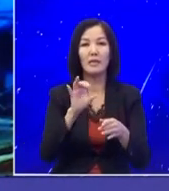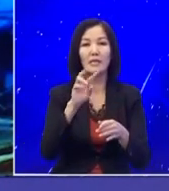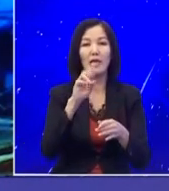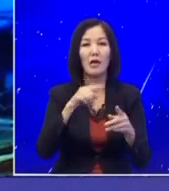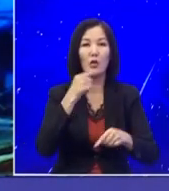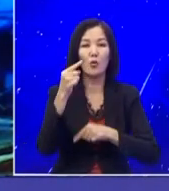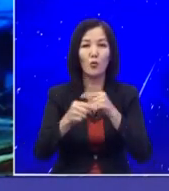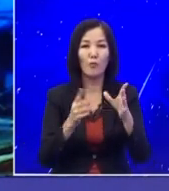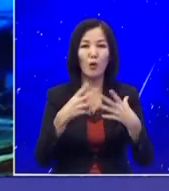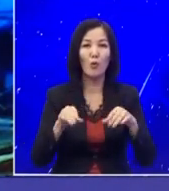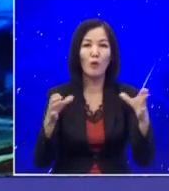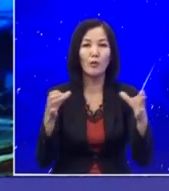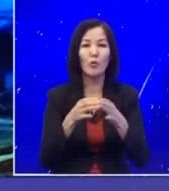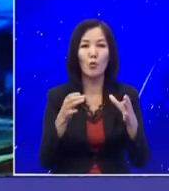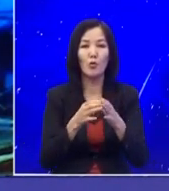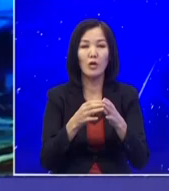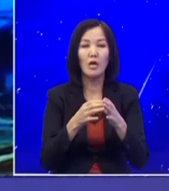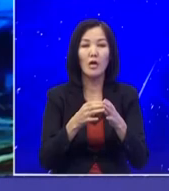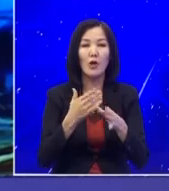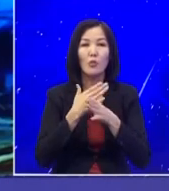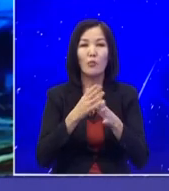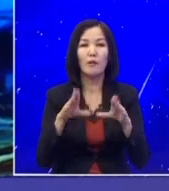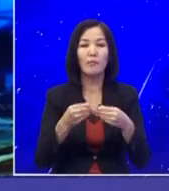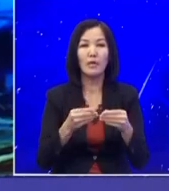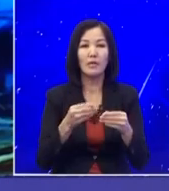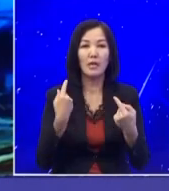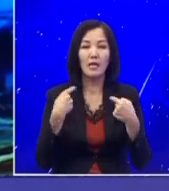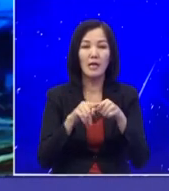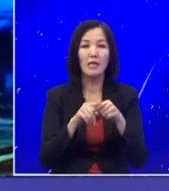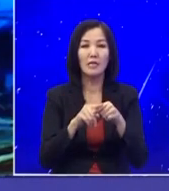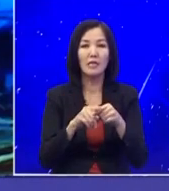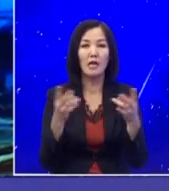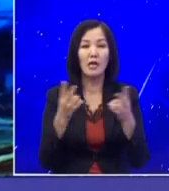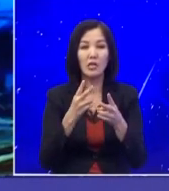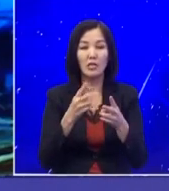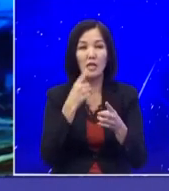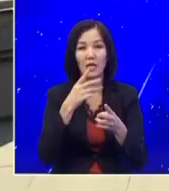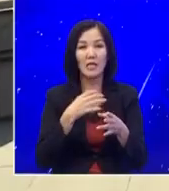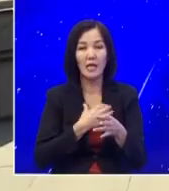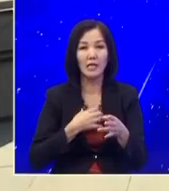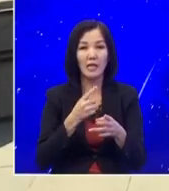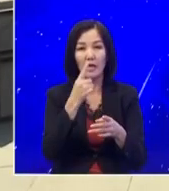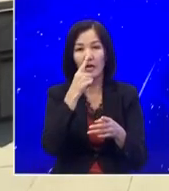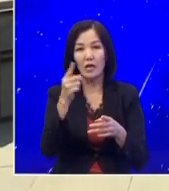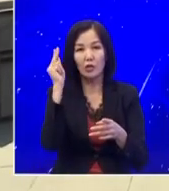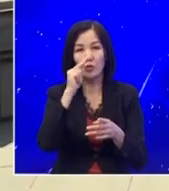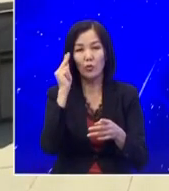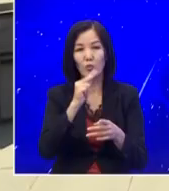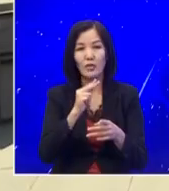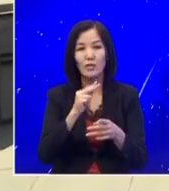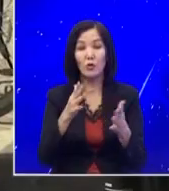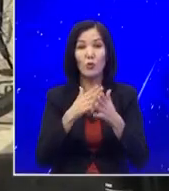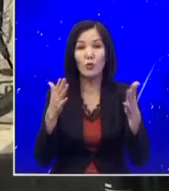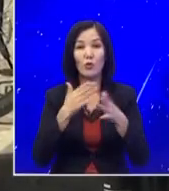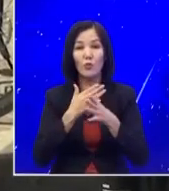жаршы болды. Ұстаздар қауымы оқушылар үшін электрондық құрылғының аса қажет екенін айтады. Әсіресе қашықтықтан оқыту кезеңіндегі